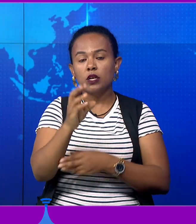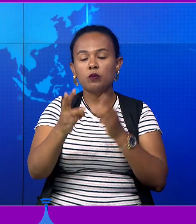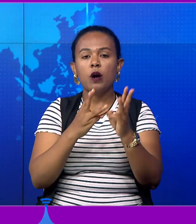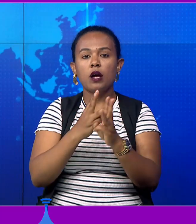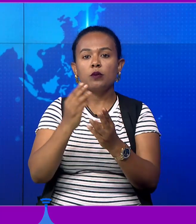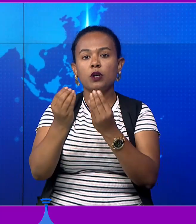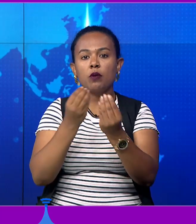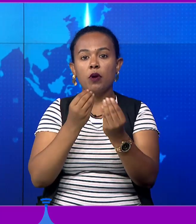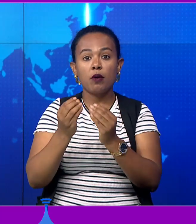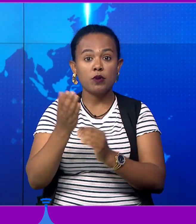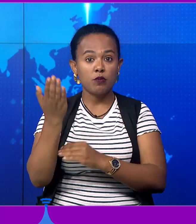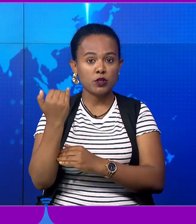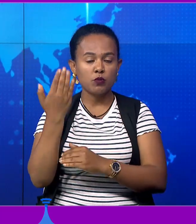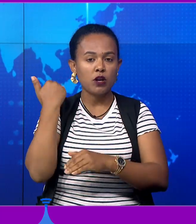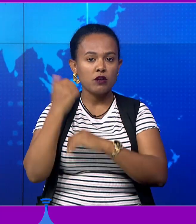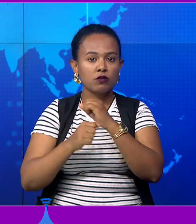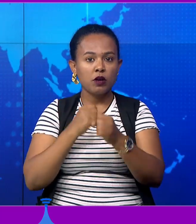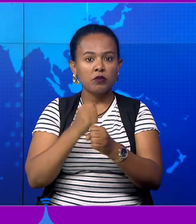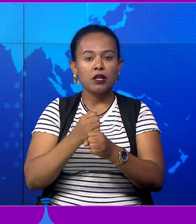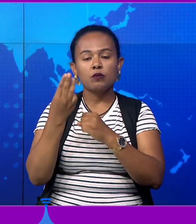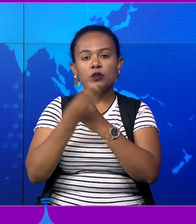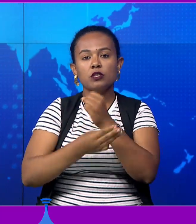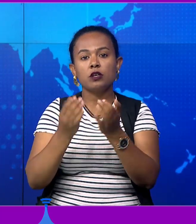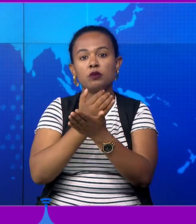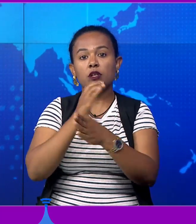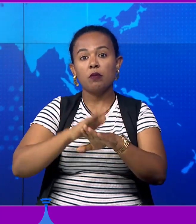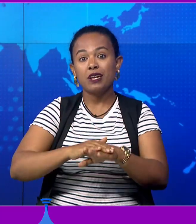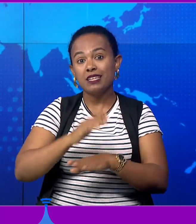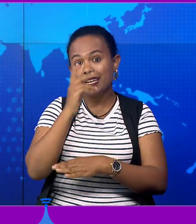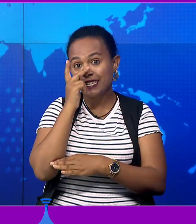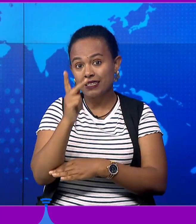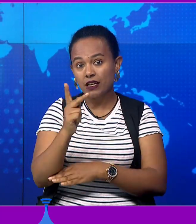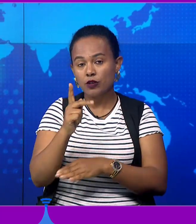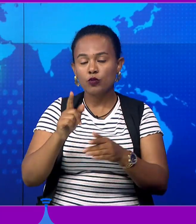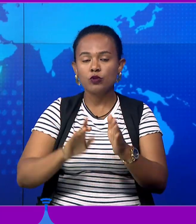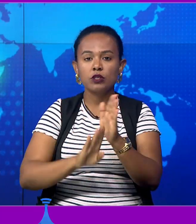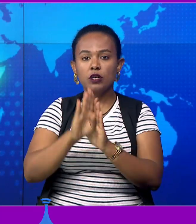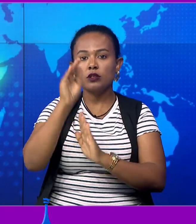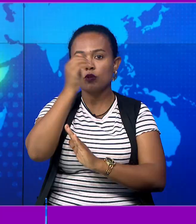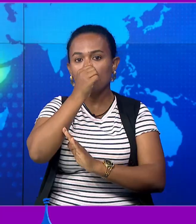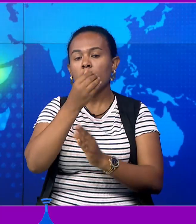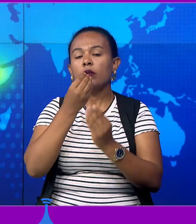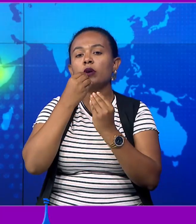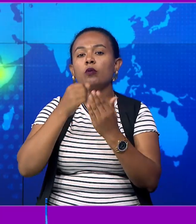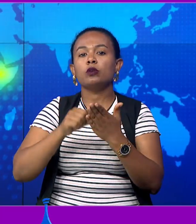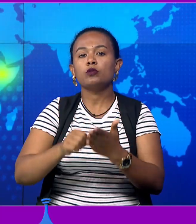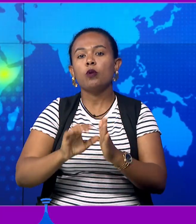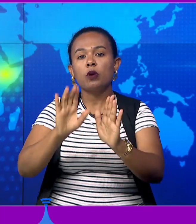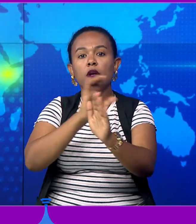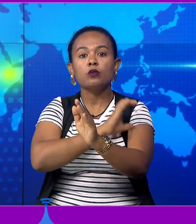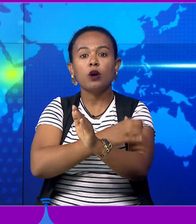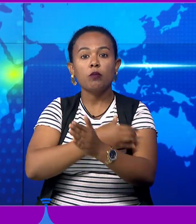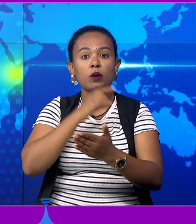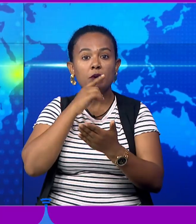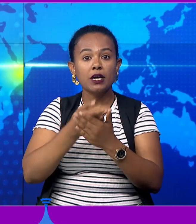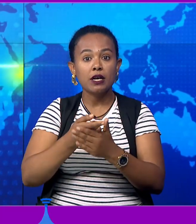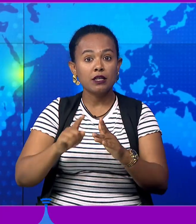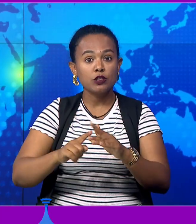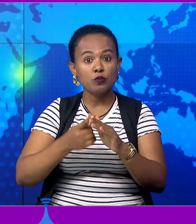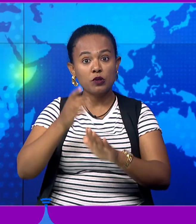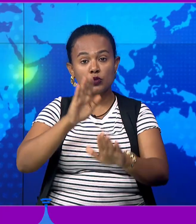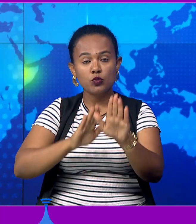ስትጋፋም ነበር። ባለፉት ዓመታት በስንዴ ምርታማነት ላይ የታየው አይነተኛ እድገት ግን ኢትዮጵያ የምግብ ዋስትናዋን በራሷ አቅም ለማረጋገጥ ለጀመረችው